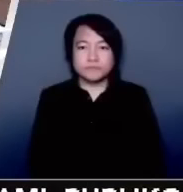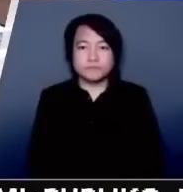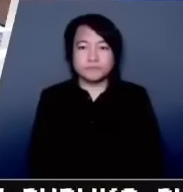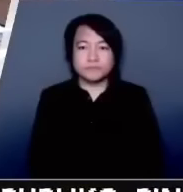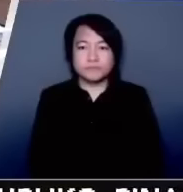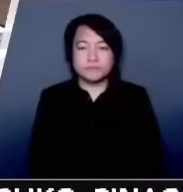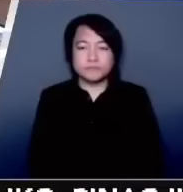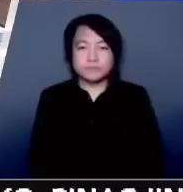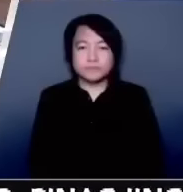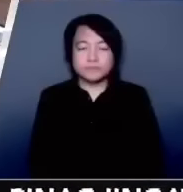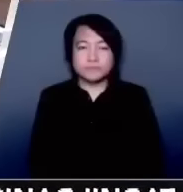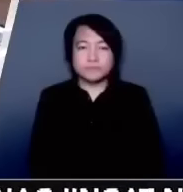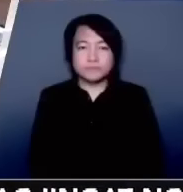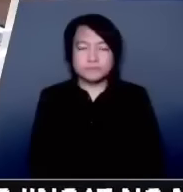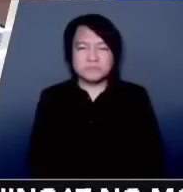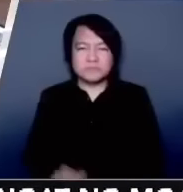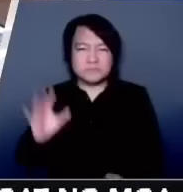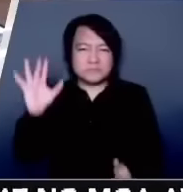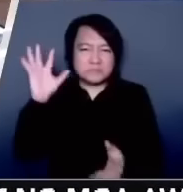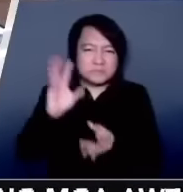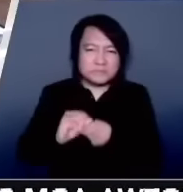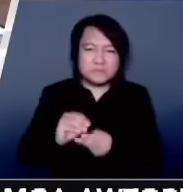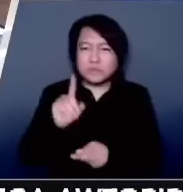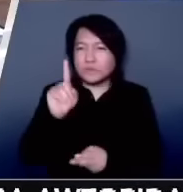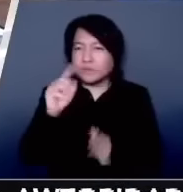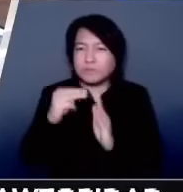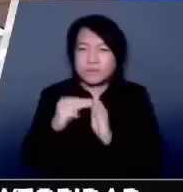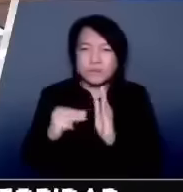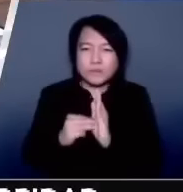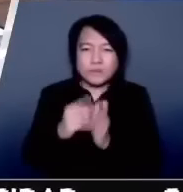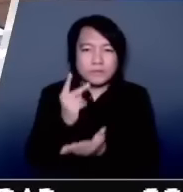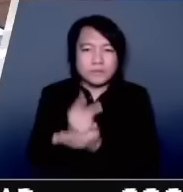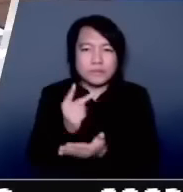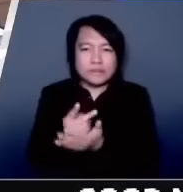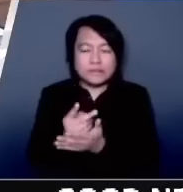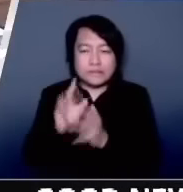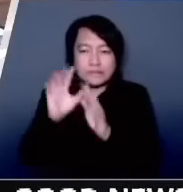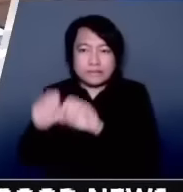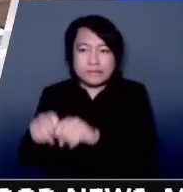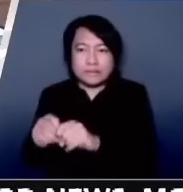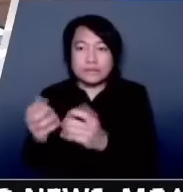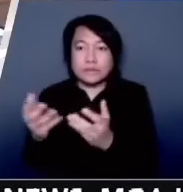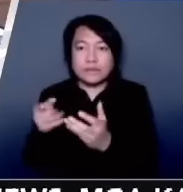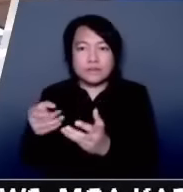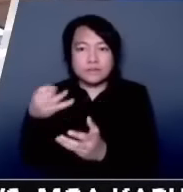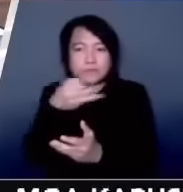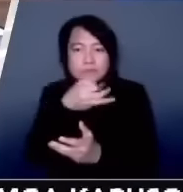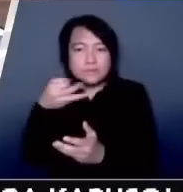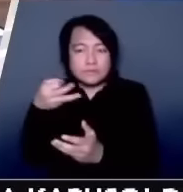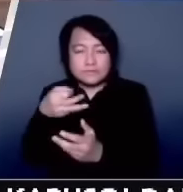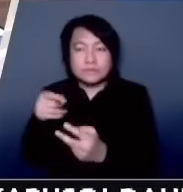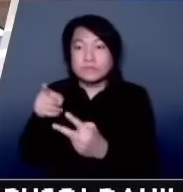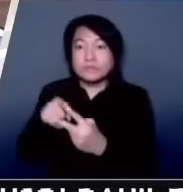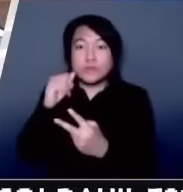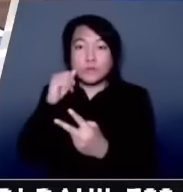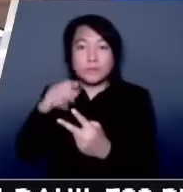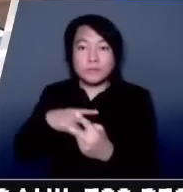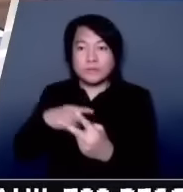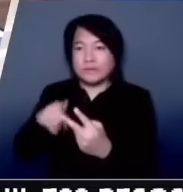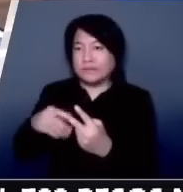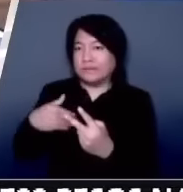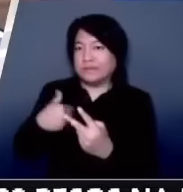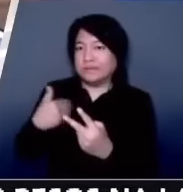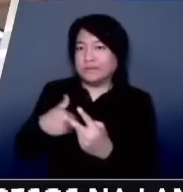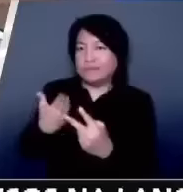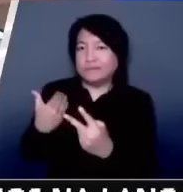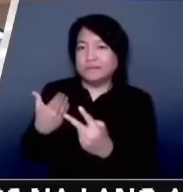Higit 1,000,000 pisong halaga ng umano'y shabu ang nasabat sa isang babae at sa menor de edad niyang kasama sa isinagawang